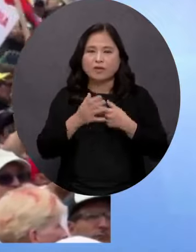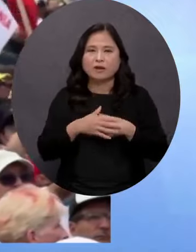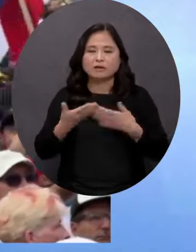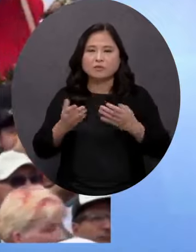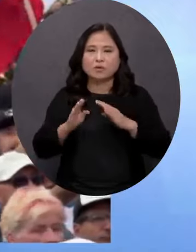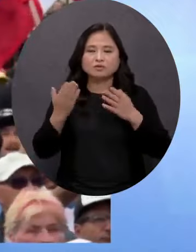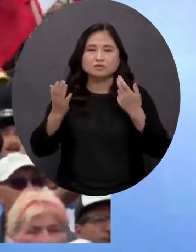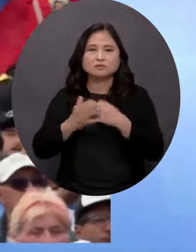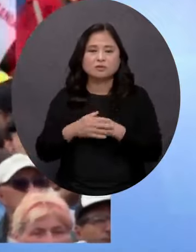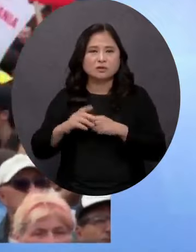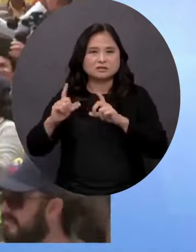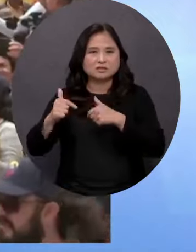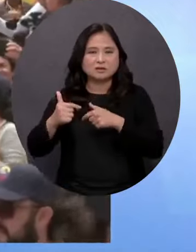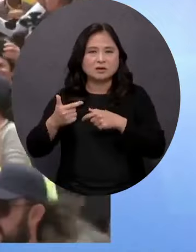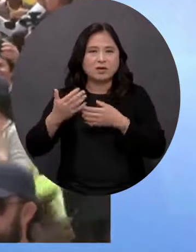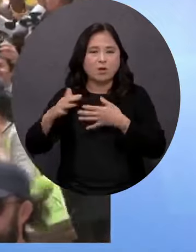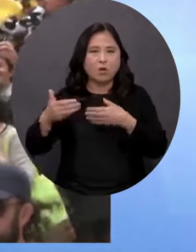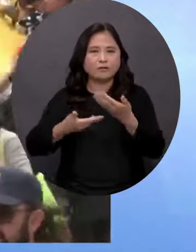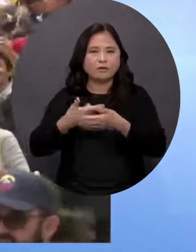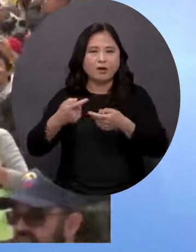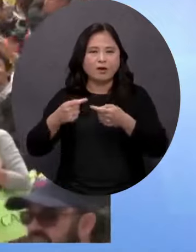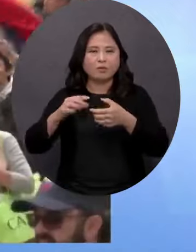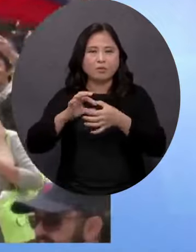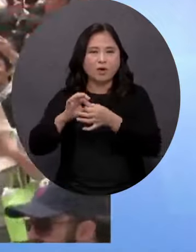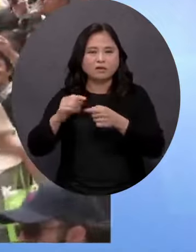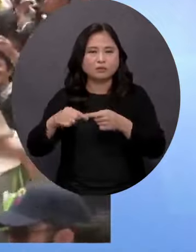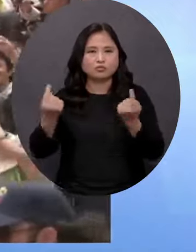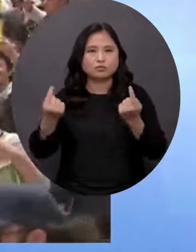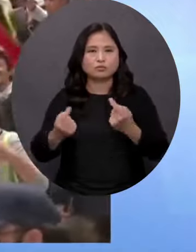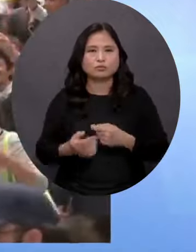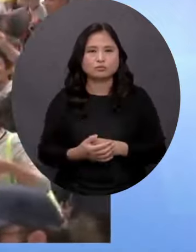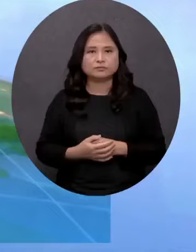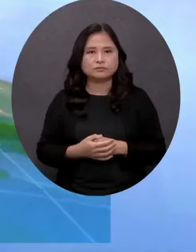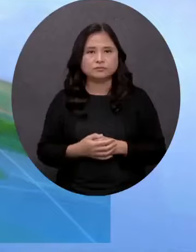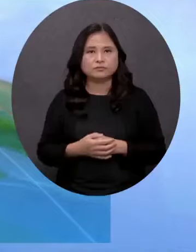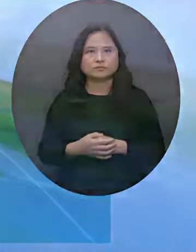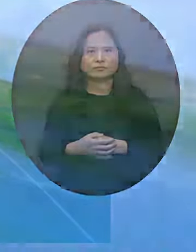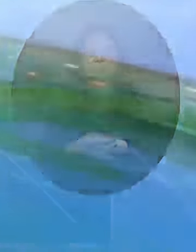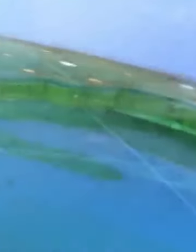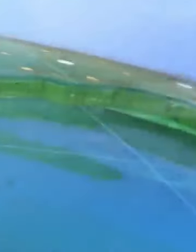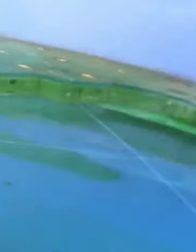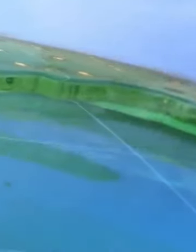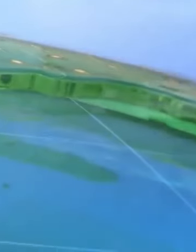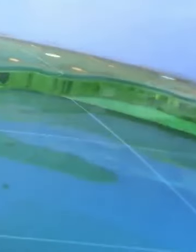切外交关系。香港电台记者李建恩报道。